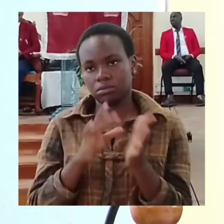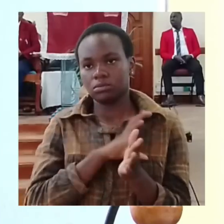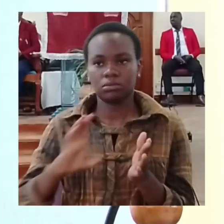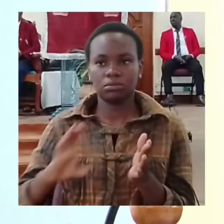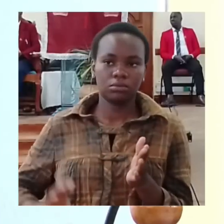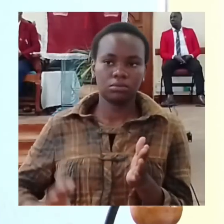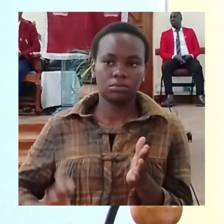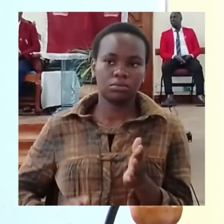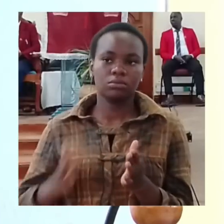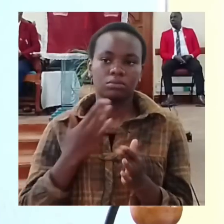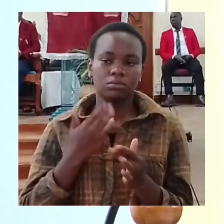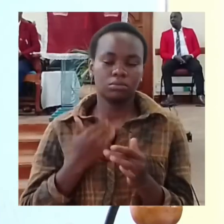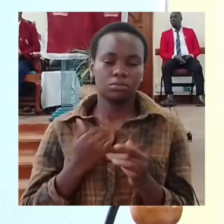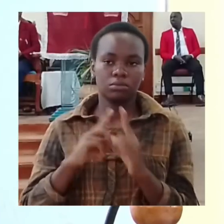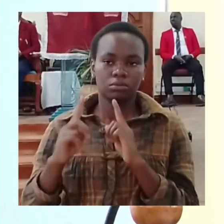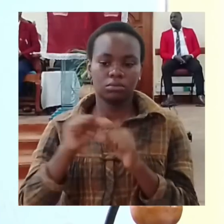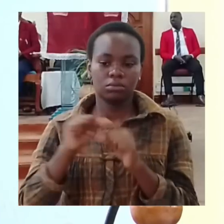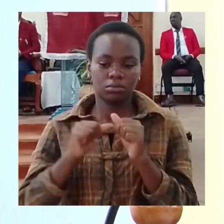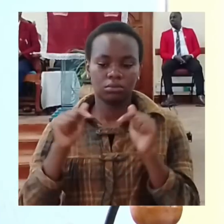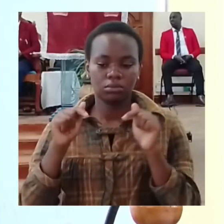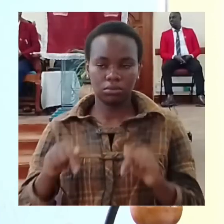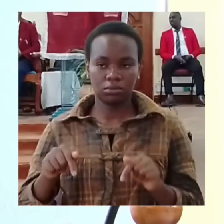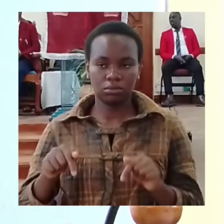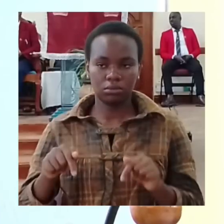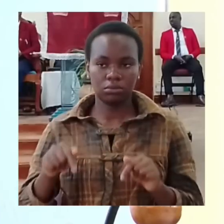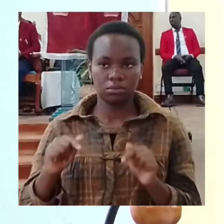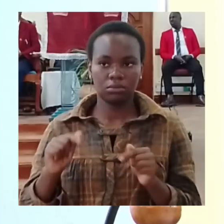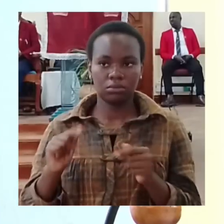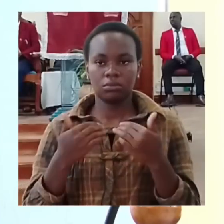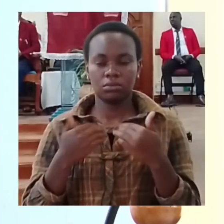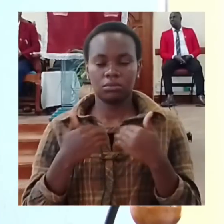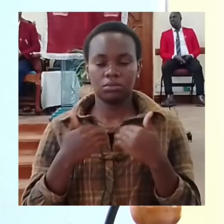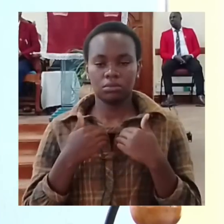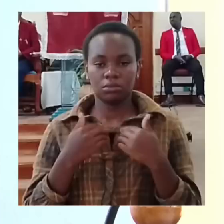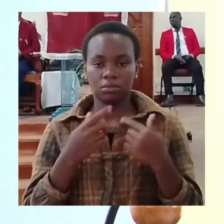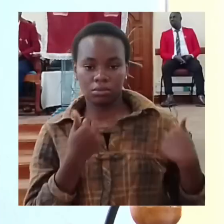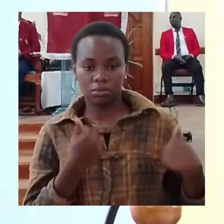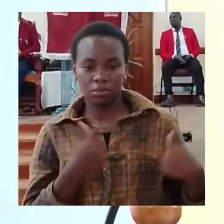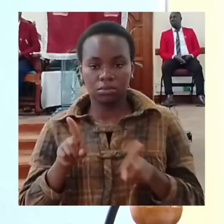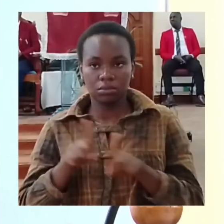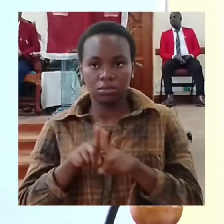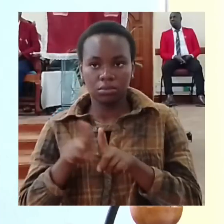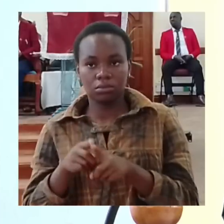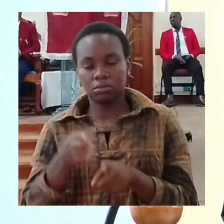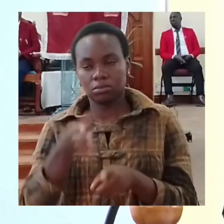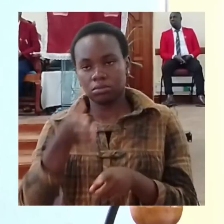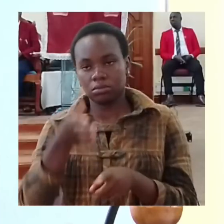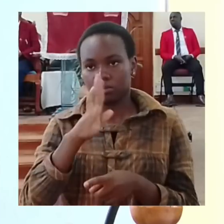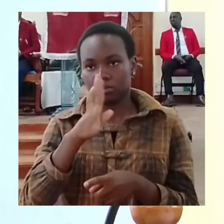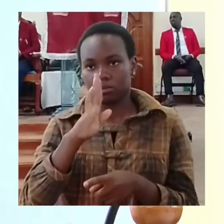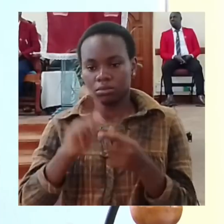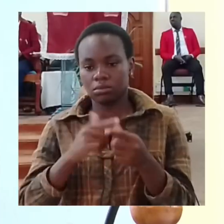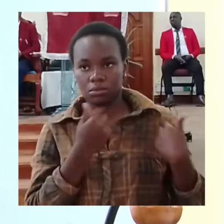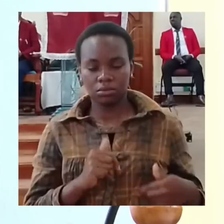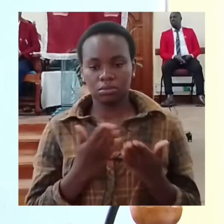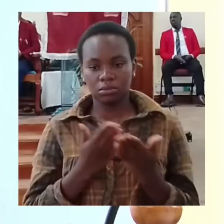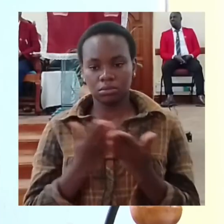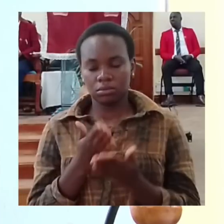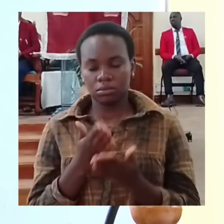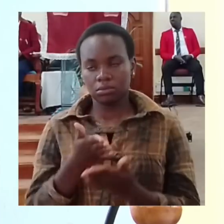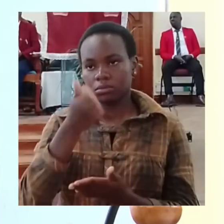No ndĩrenda kũmwĩra ũmũthĩ atĩ no tũgĩe na ngoro ĩhana ya Ngai, no tũgĩe na ngoro ya kũgocithia